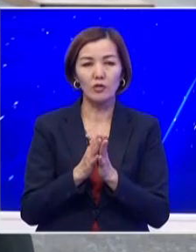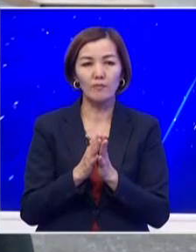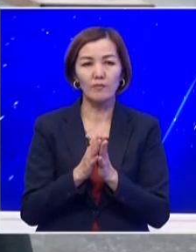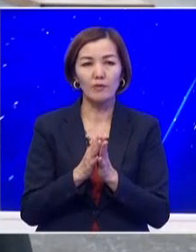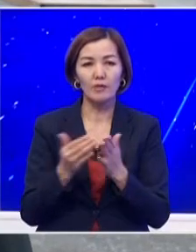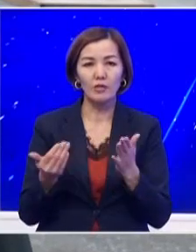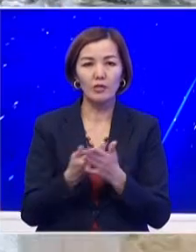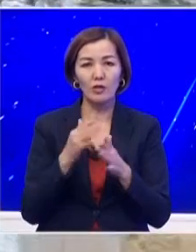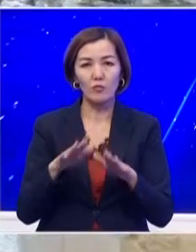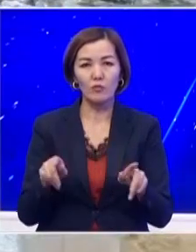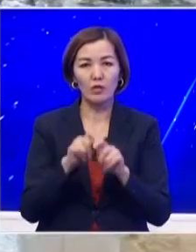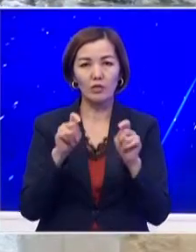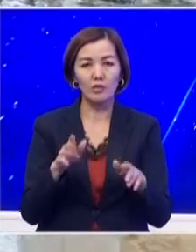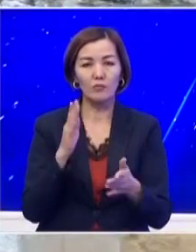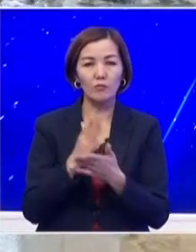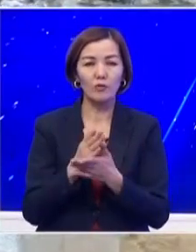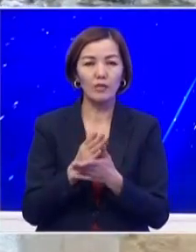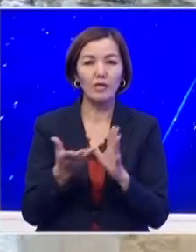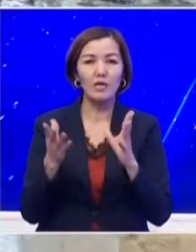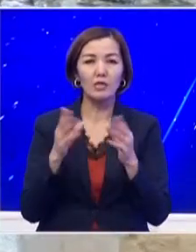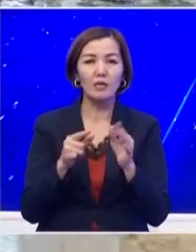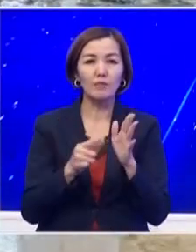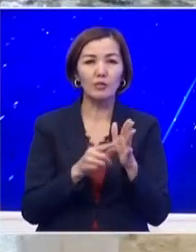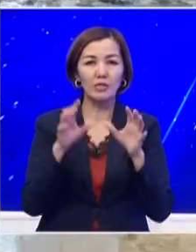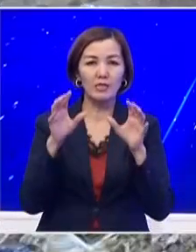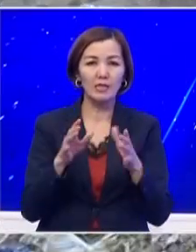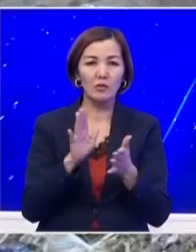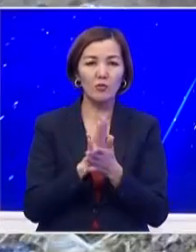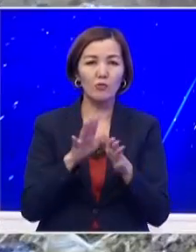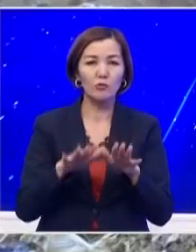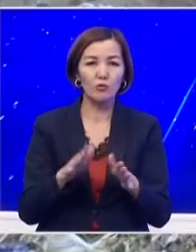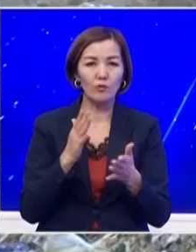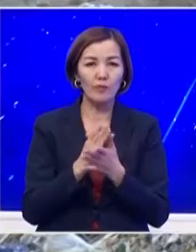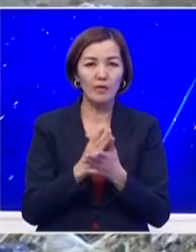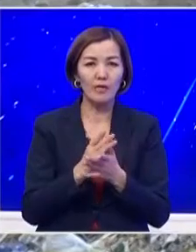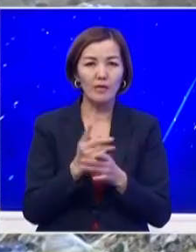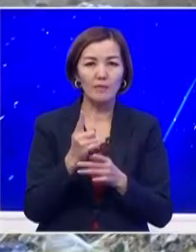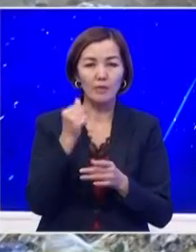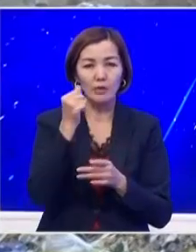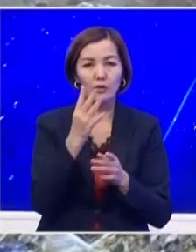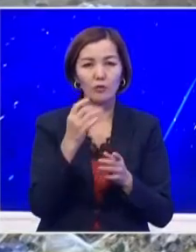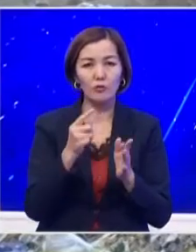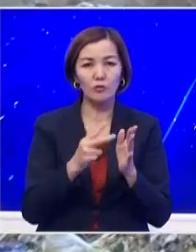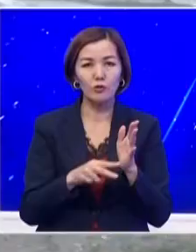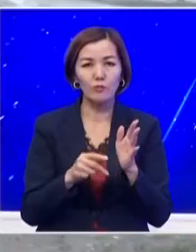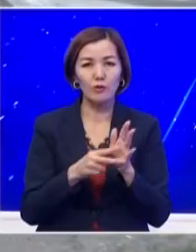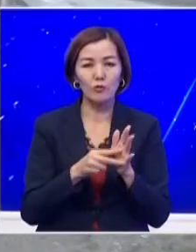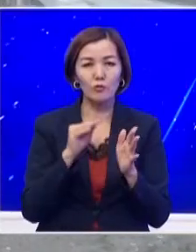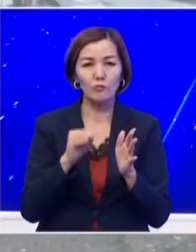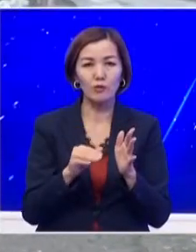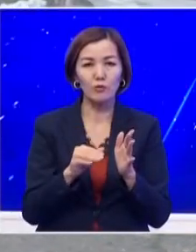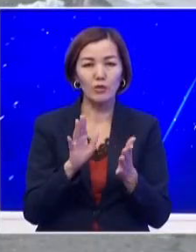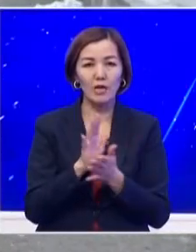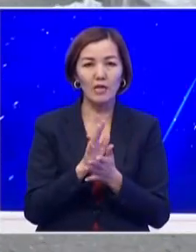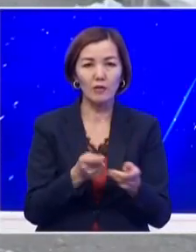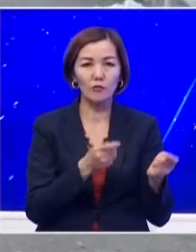жаңадан полигон жасаймыз. Облыста жалпы саны 7 заңды қоқыс полигоны бар. Оларға жылына 429 мың тонна қалдық